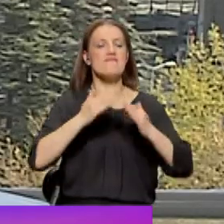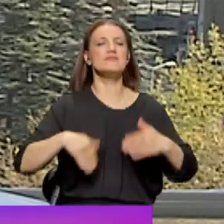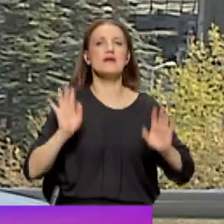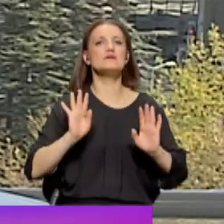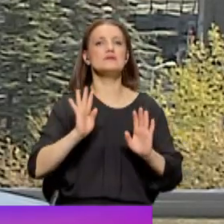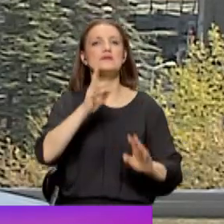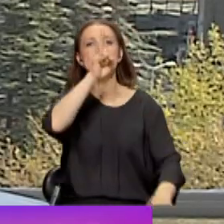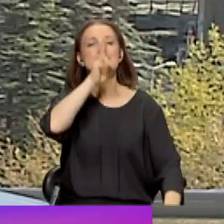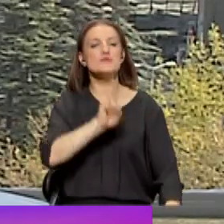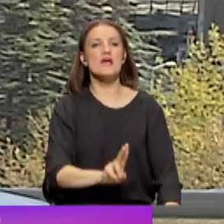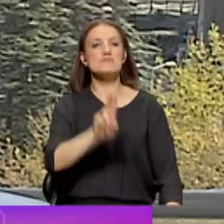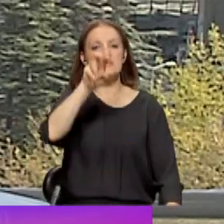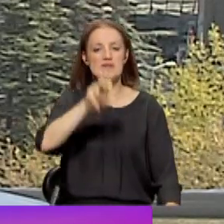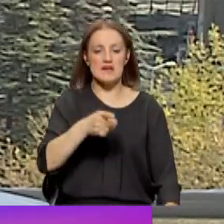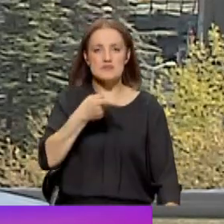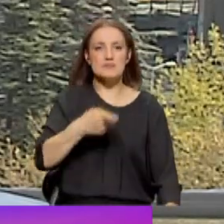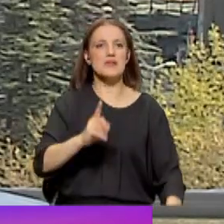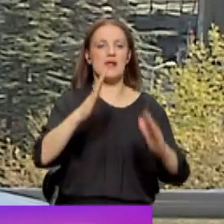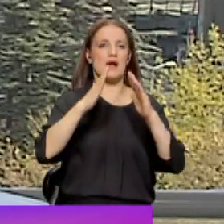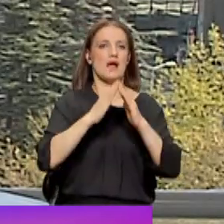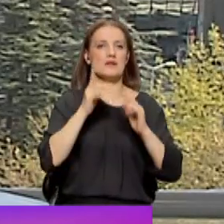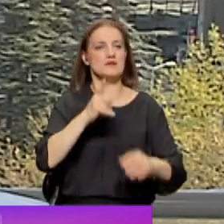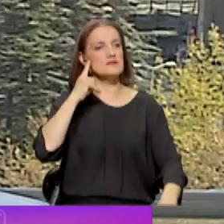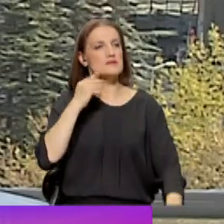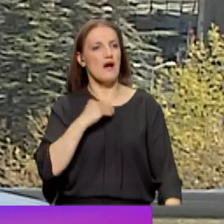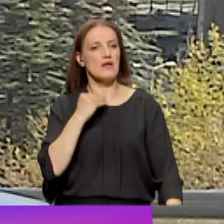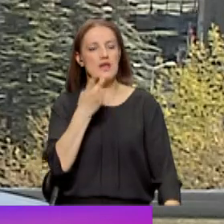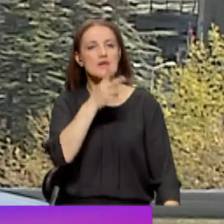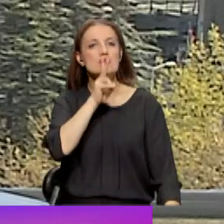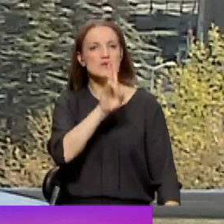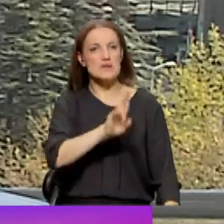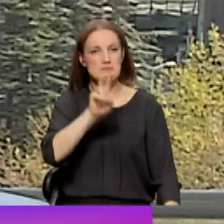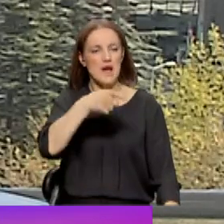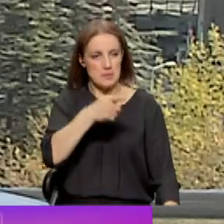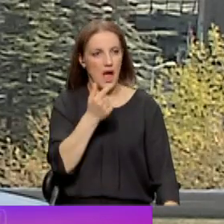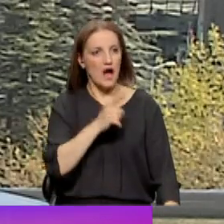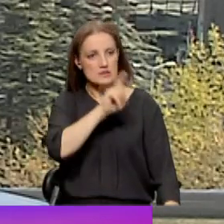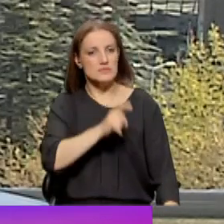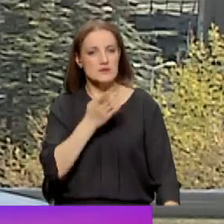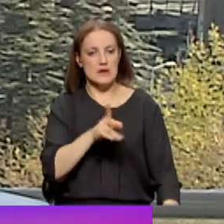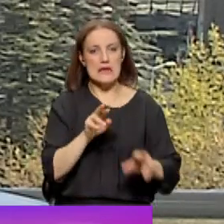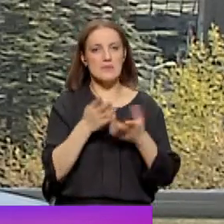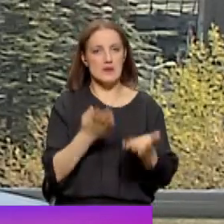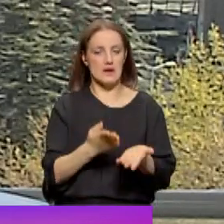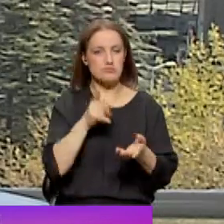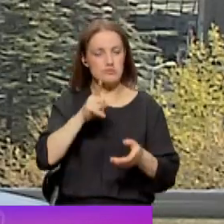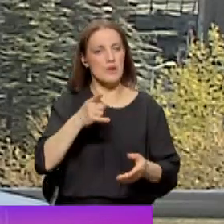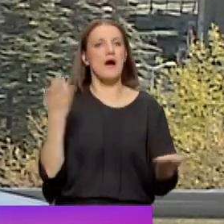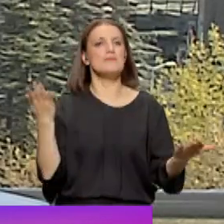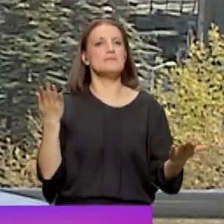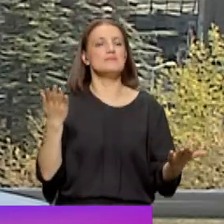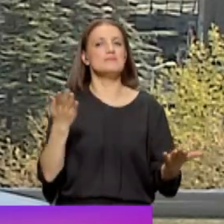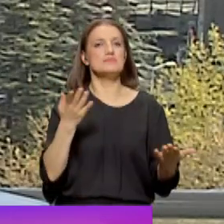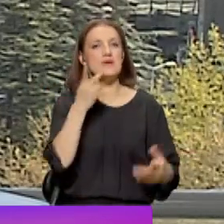değil, 278 bin hane. Sanki o çok azmış gibi ve bununla da övünülürmüş